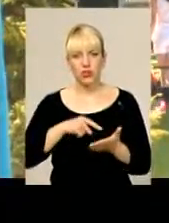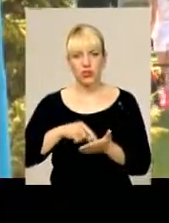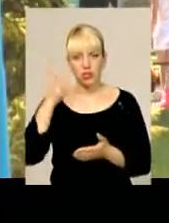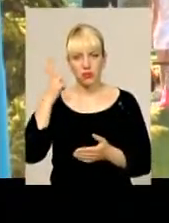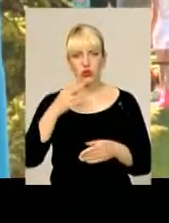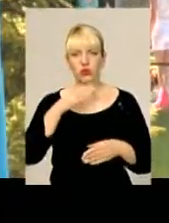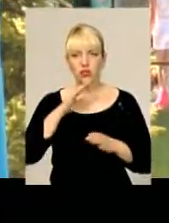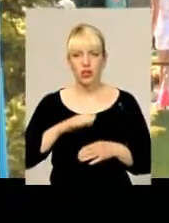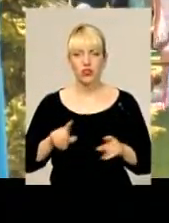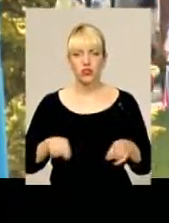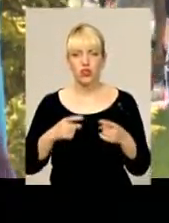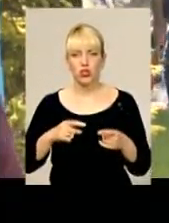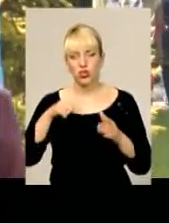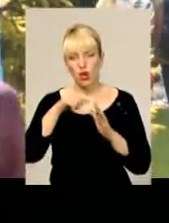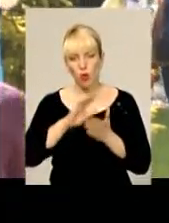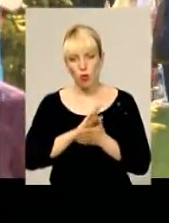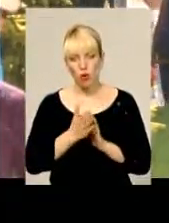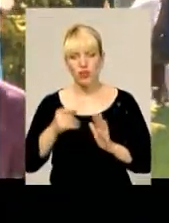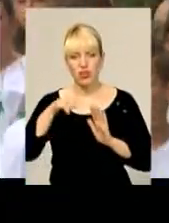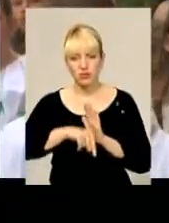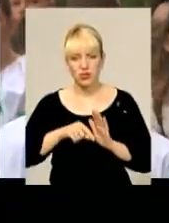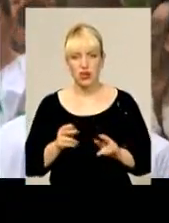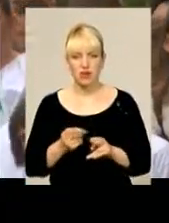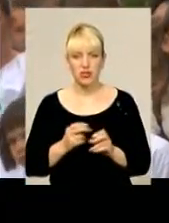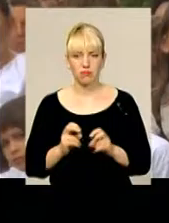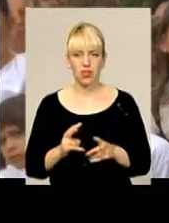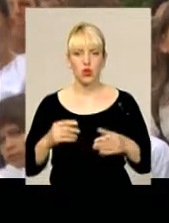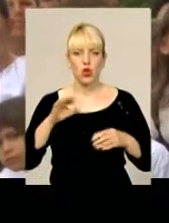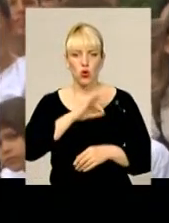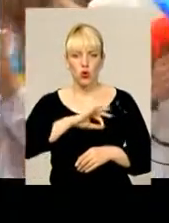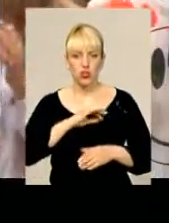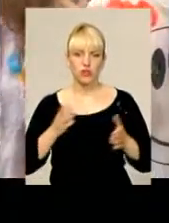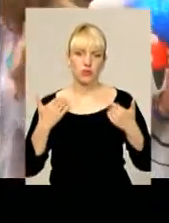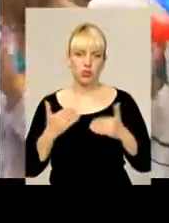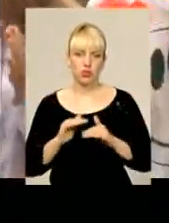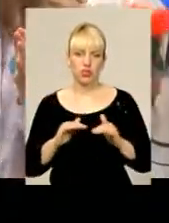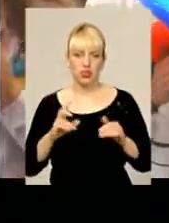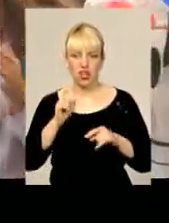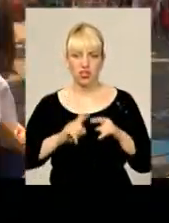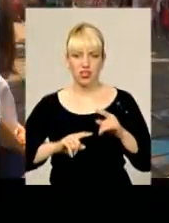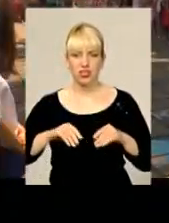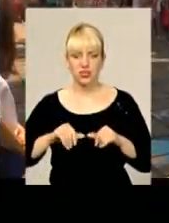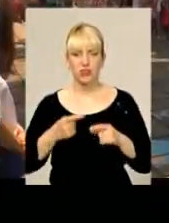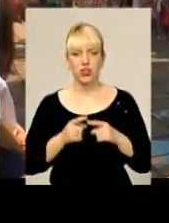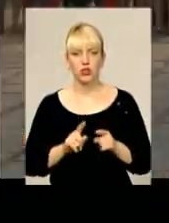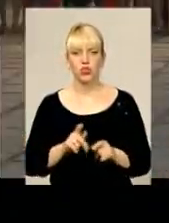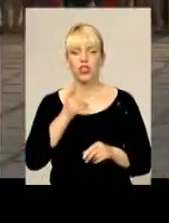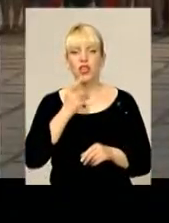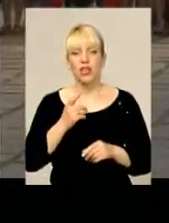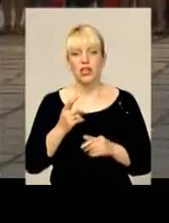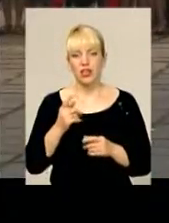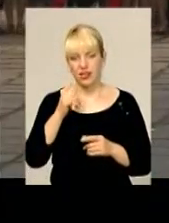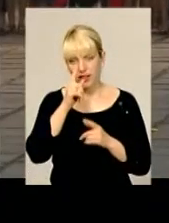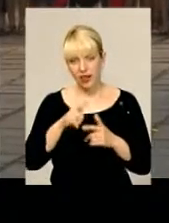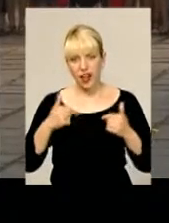Достатньо створити умови для змістовного, безпечного та корисного відпочинку дітвори на рідній землі. І тоді чарівна країна здійснення